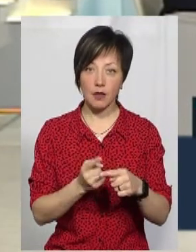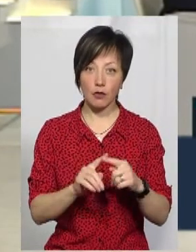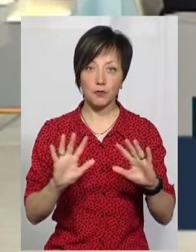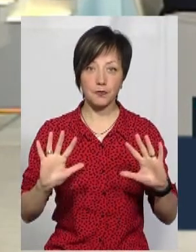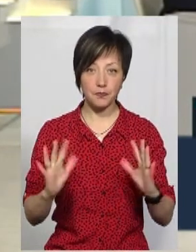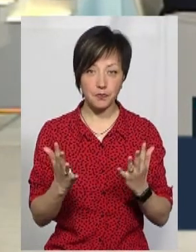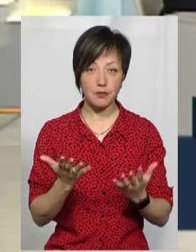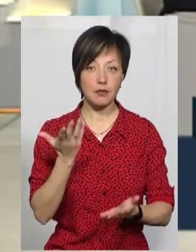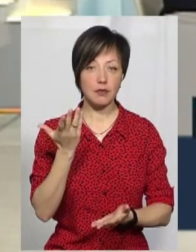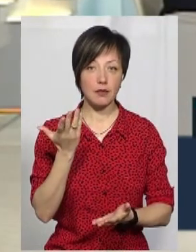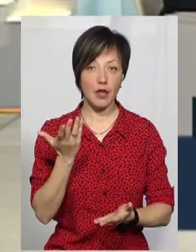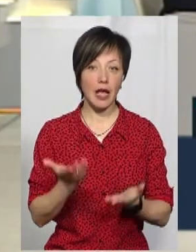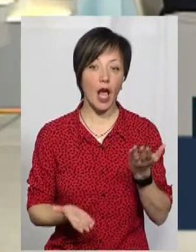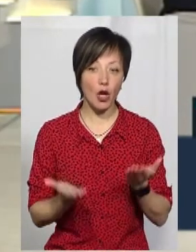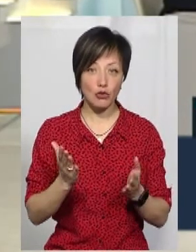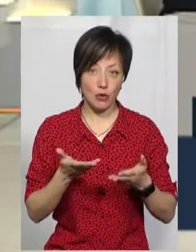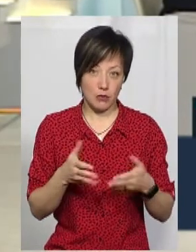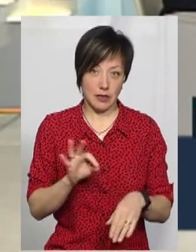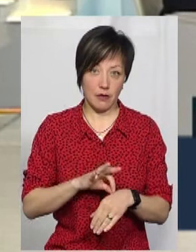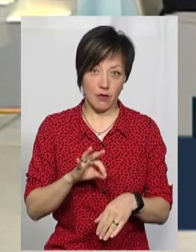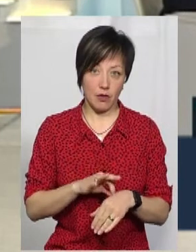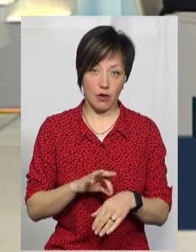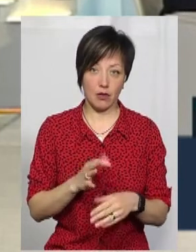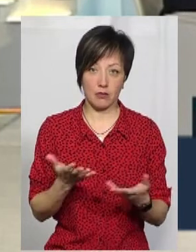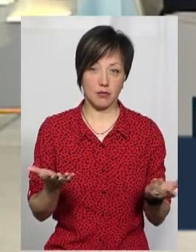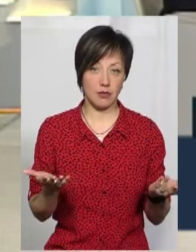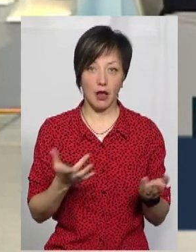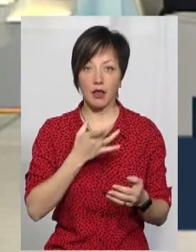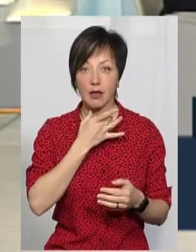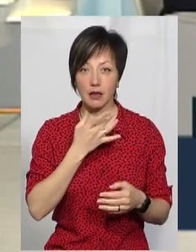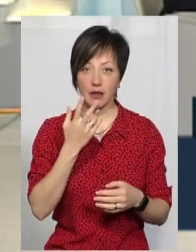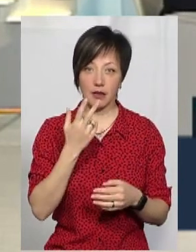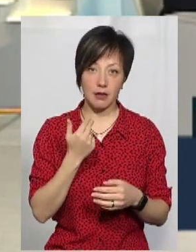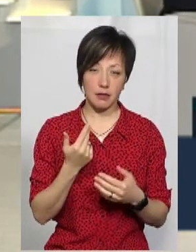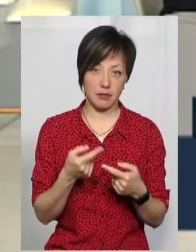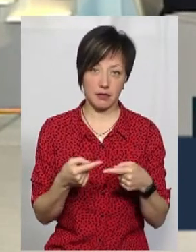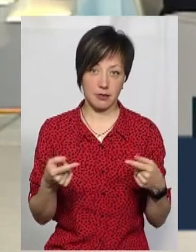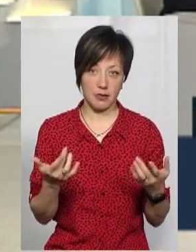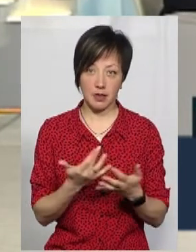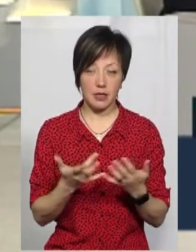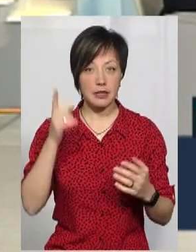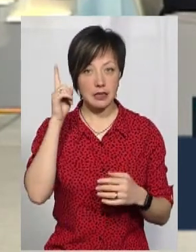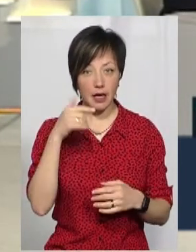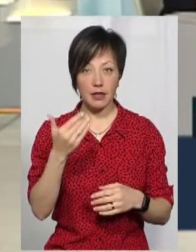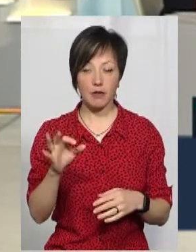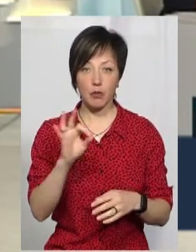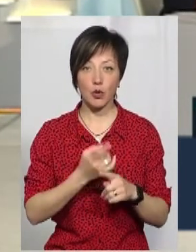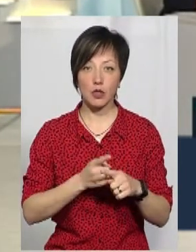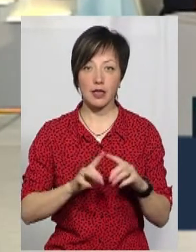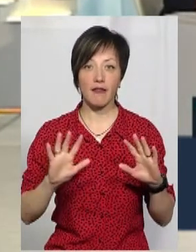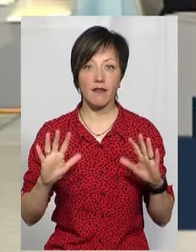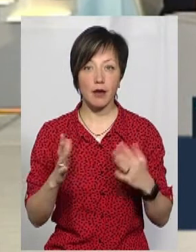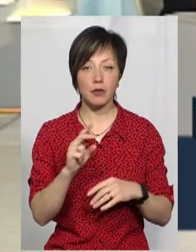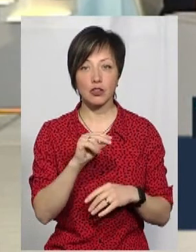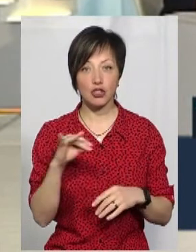випадку, якщо ми навіть захворіємо чи на ОРВІ, чи на ангіну? От, чи знаєте ви про цей випадок і